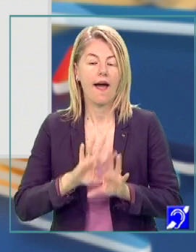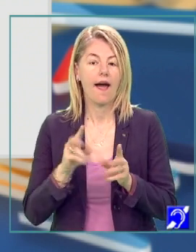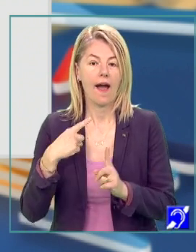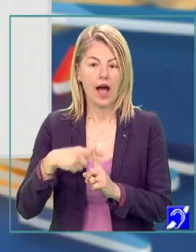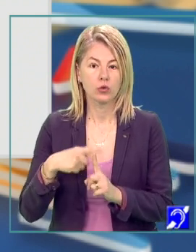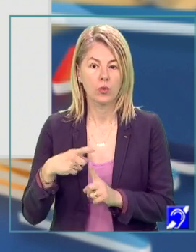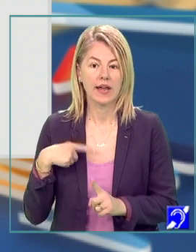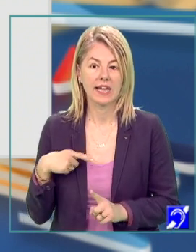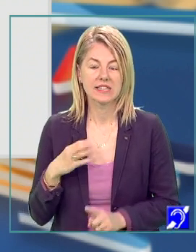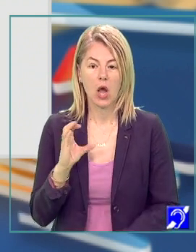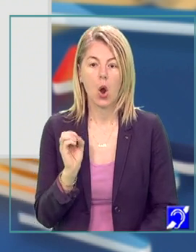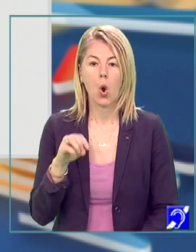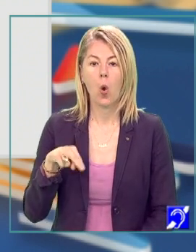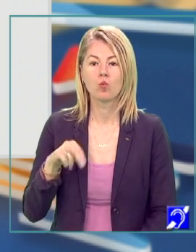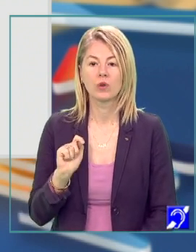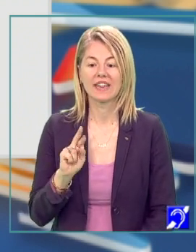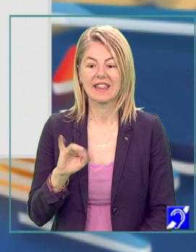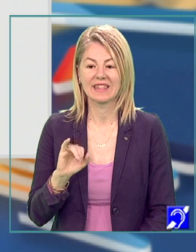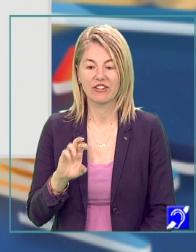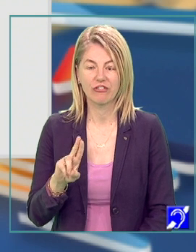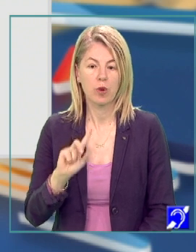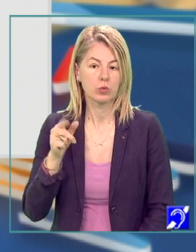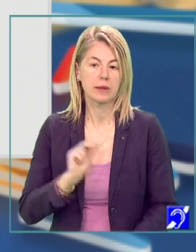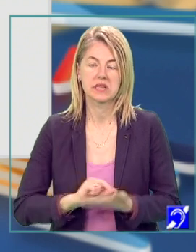este comutativă. Putem să-l scriem mai